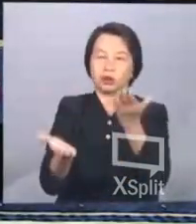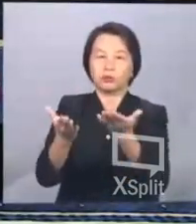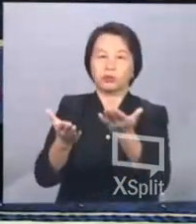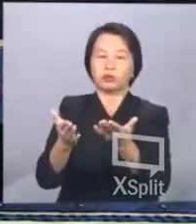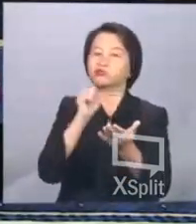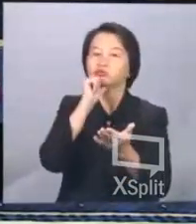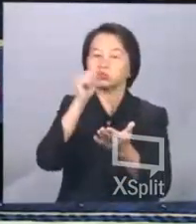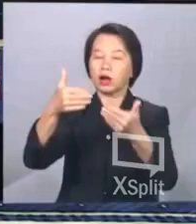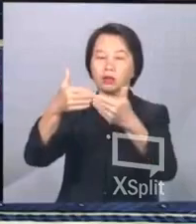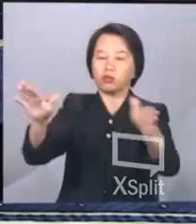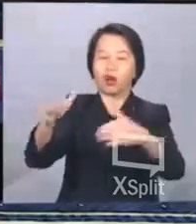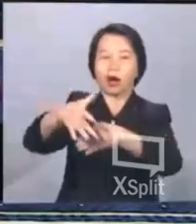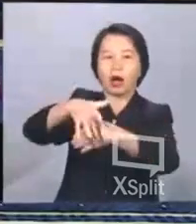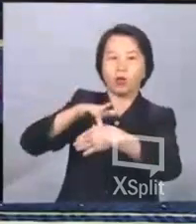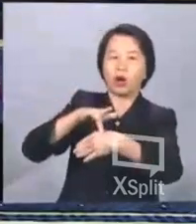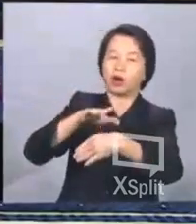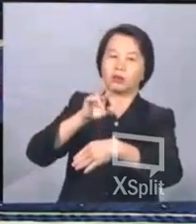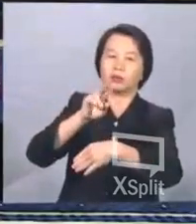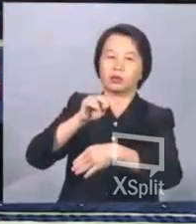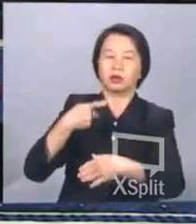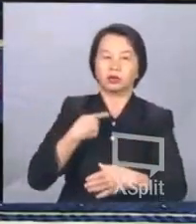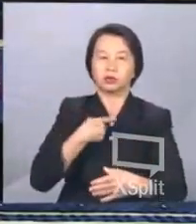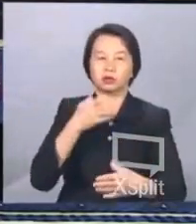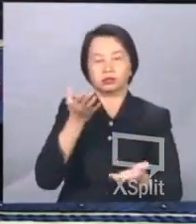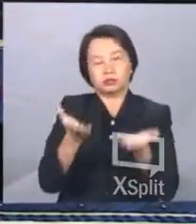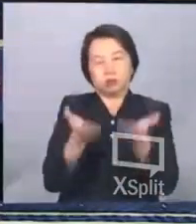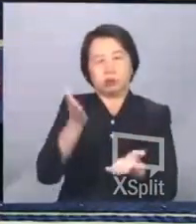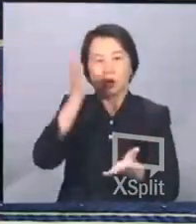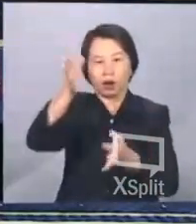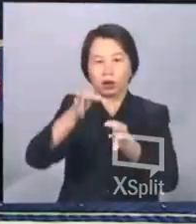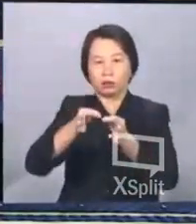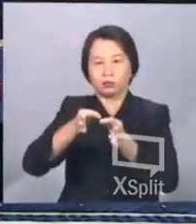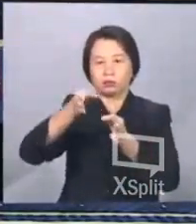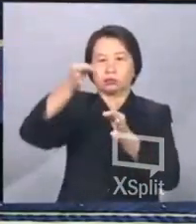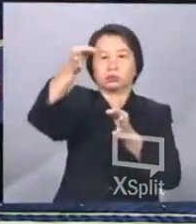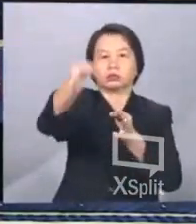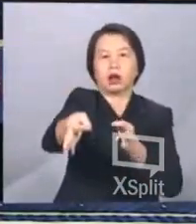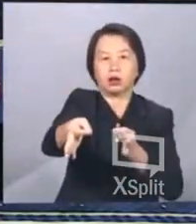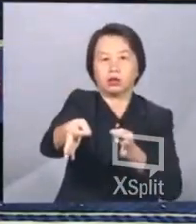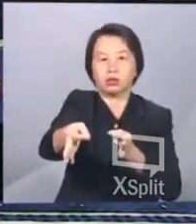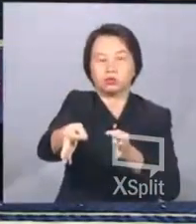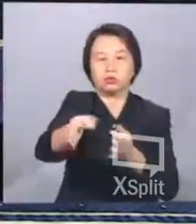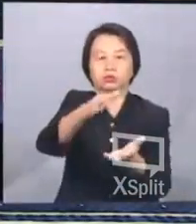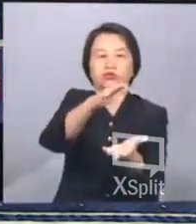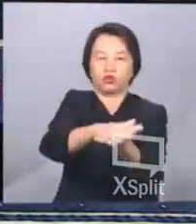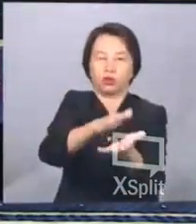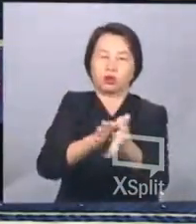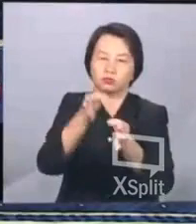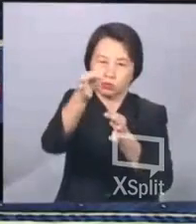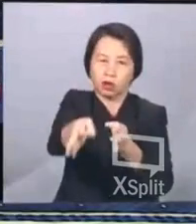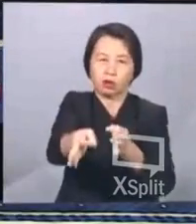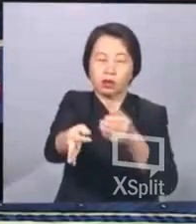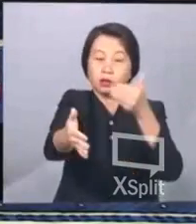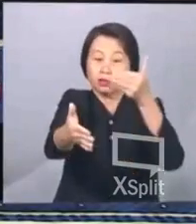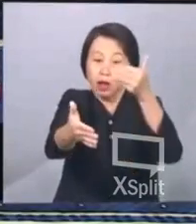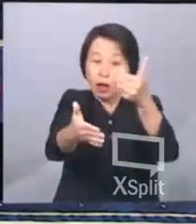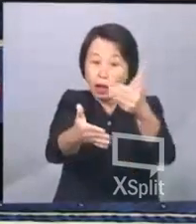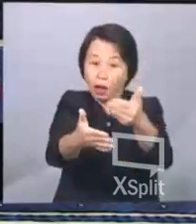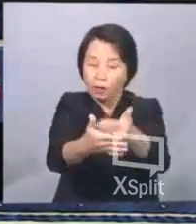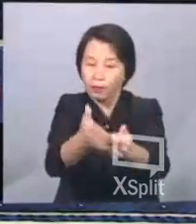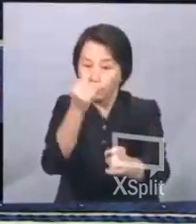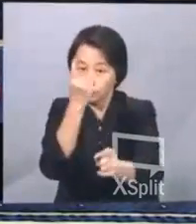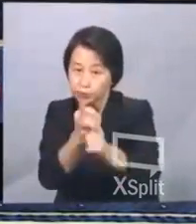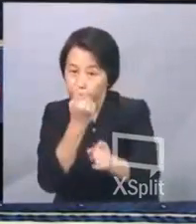lebih awal kita mungkin akan tangguhkan dahulu sesi persekolahan sehingga kita benar-benar